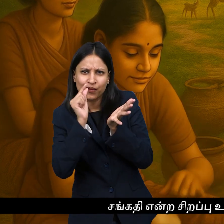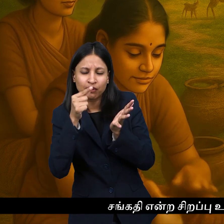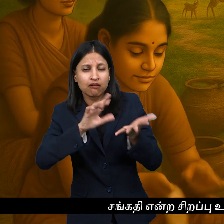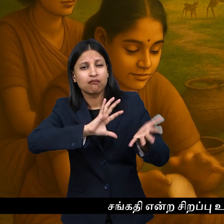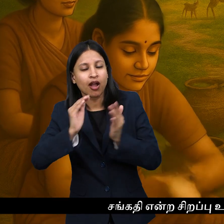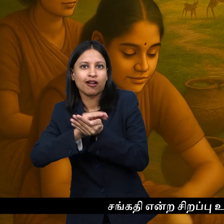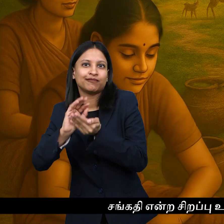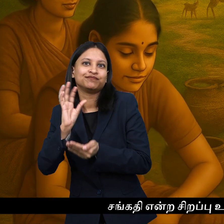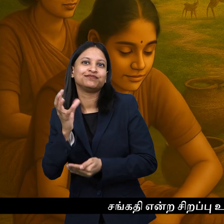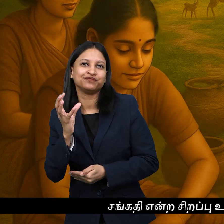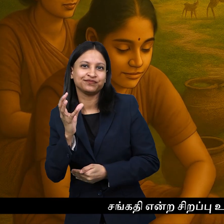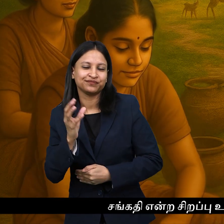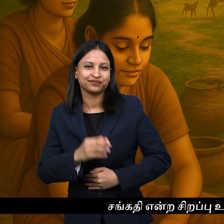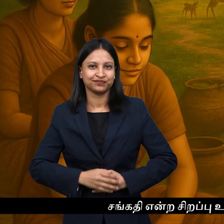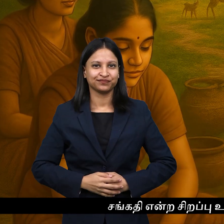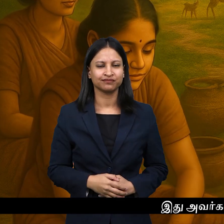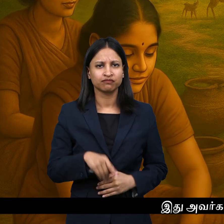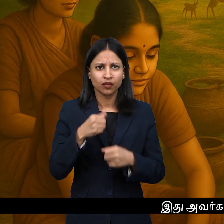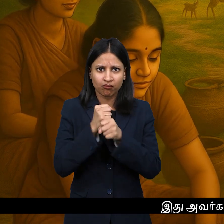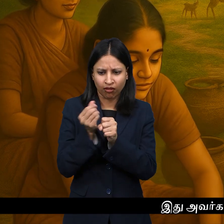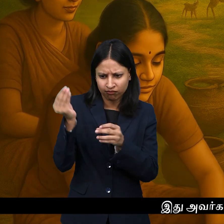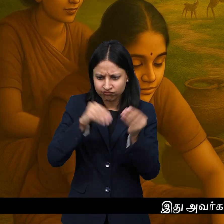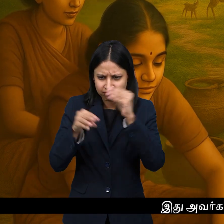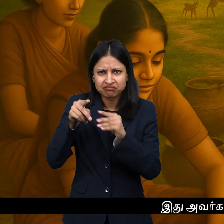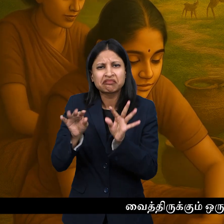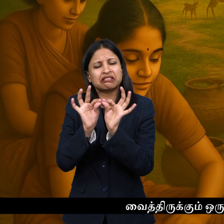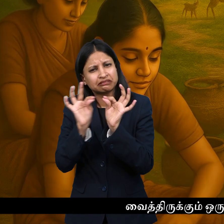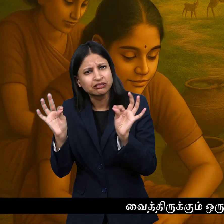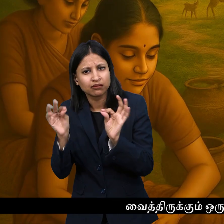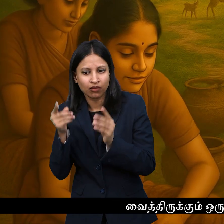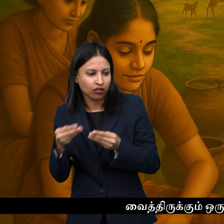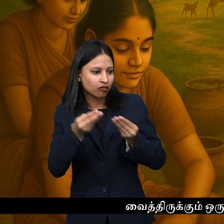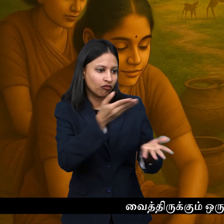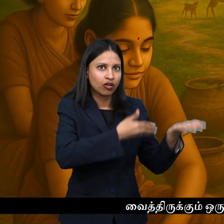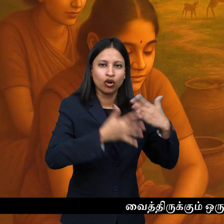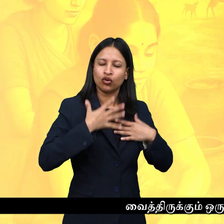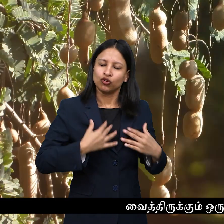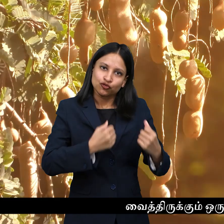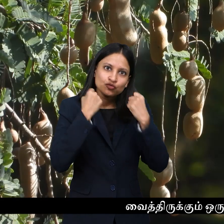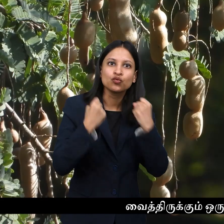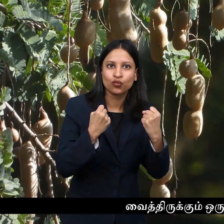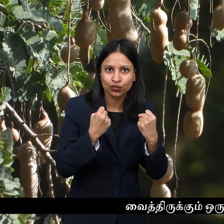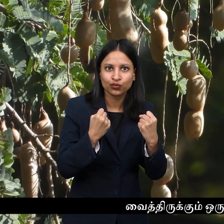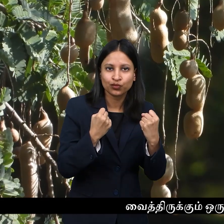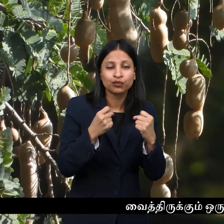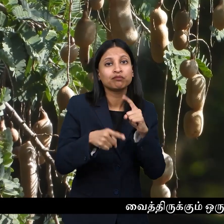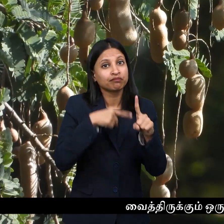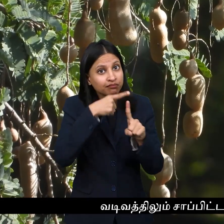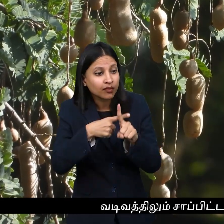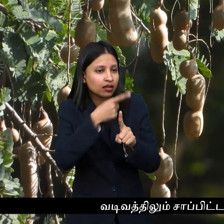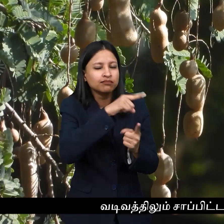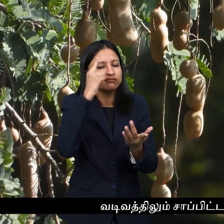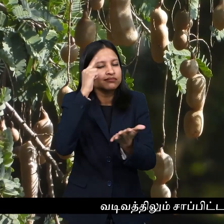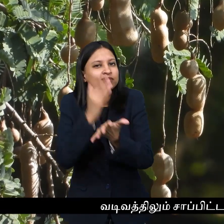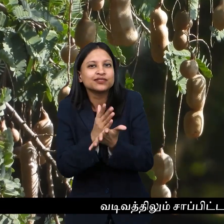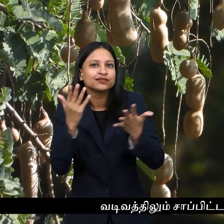உணவை தயாரிக்கிறார்கள். இது அவர்களை வலிமையாக வைத்திருக்கும் ஒரு எளிய உணவு.